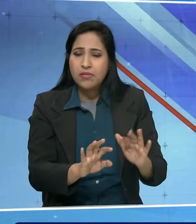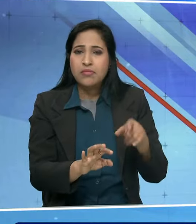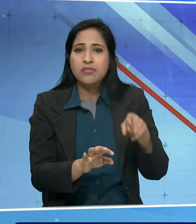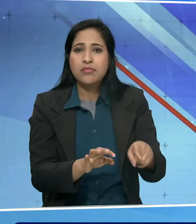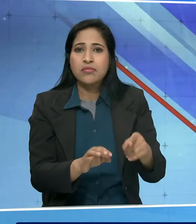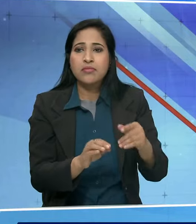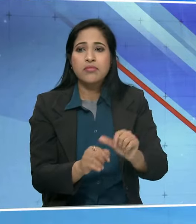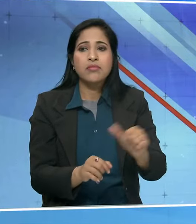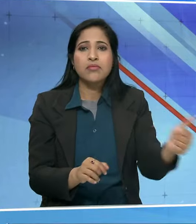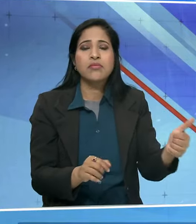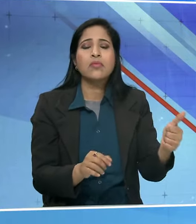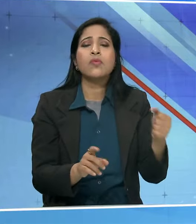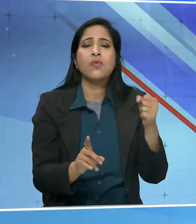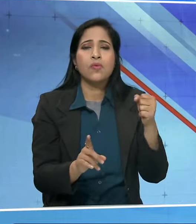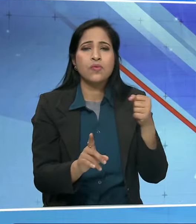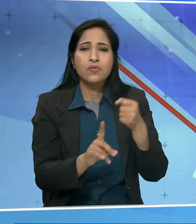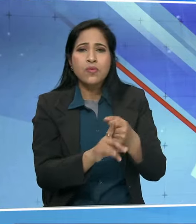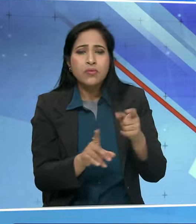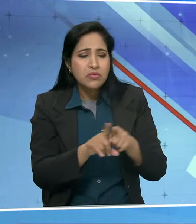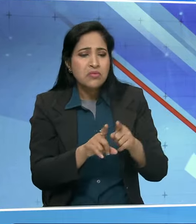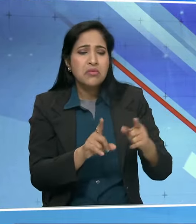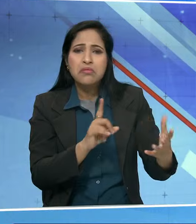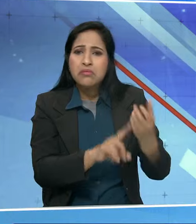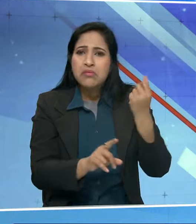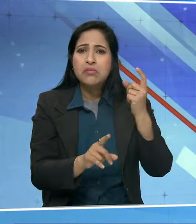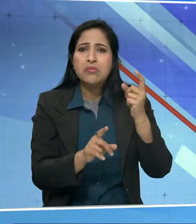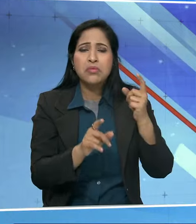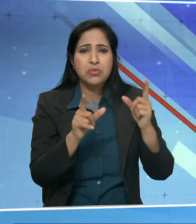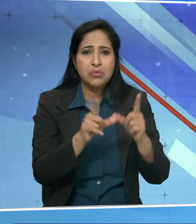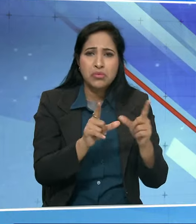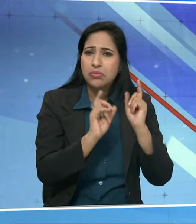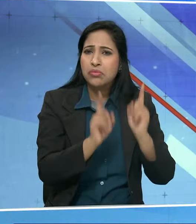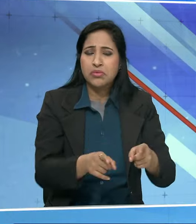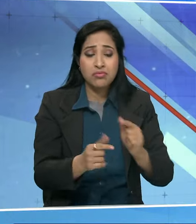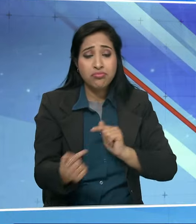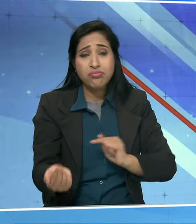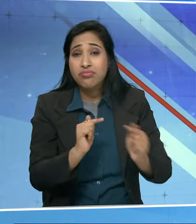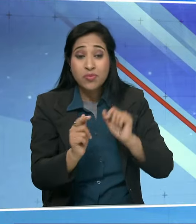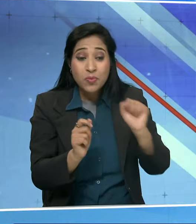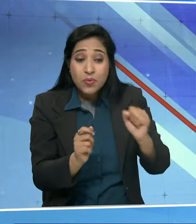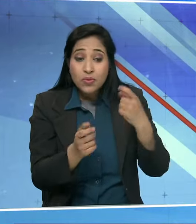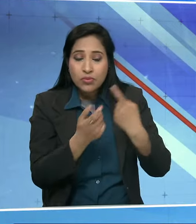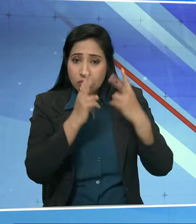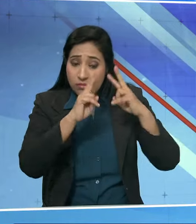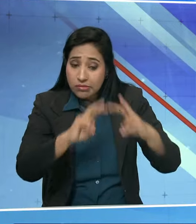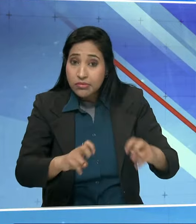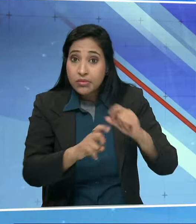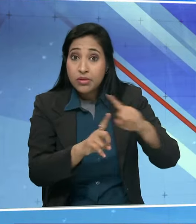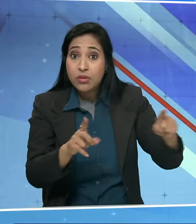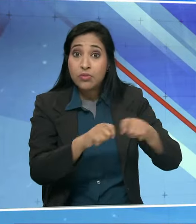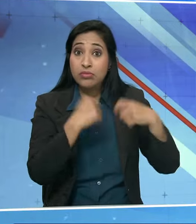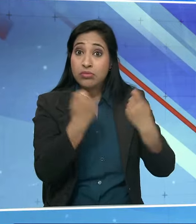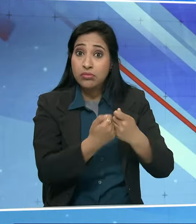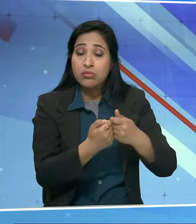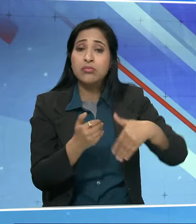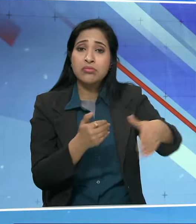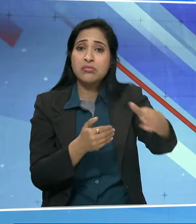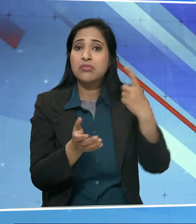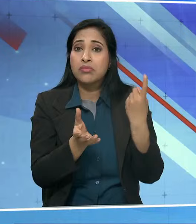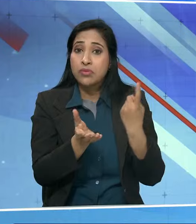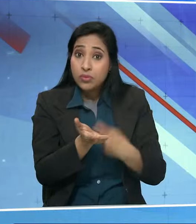अधारि अवश्यक्षदरव अथावश्यक्ति परत्यू नेखि अदेख्व तो इन अधू फिर आधारित्साट की पुर